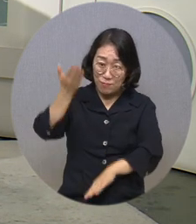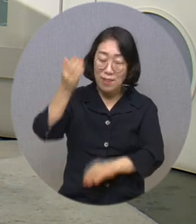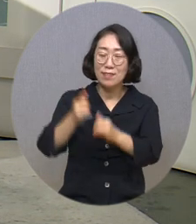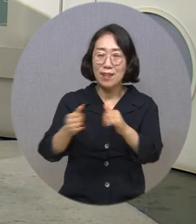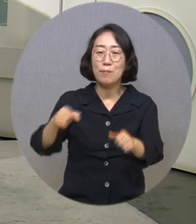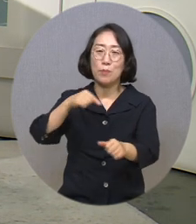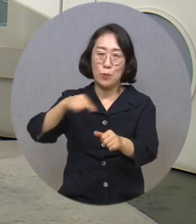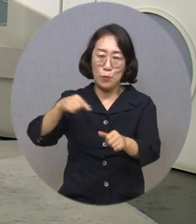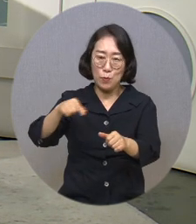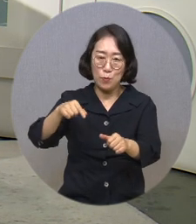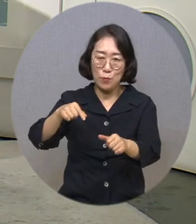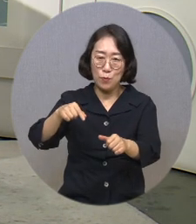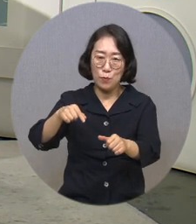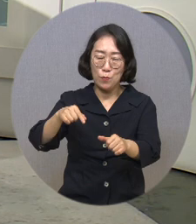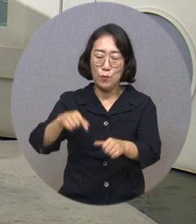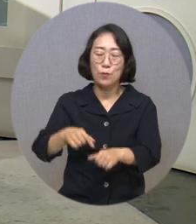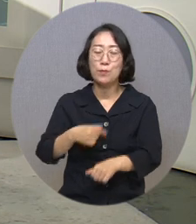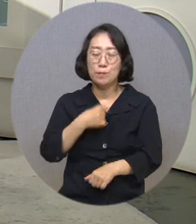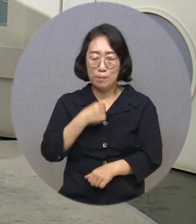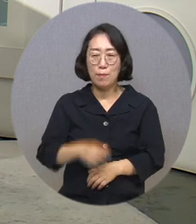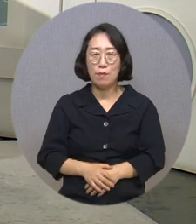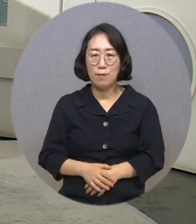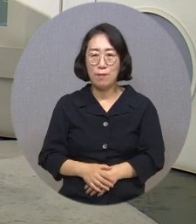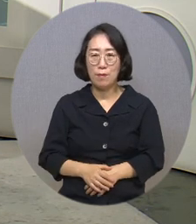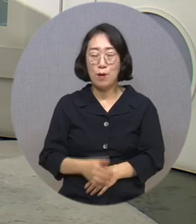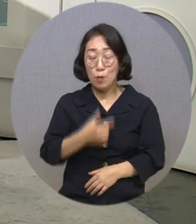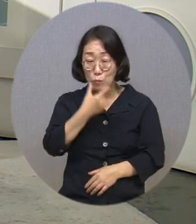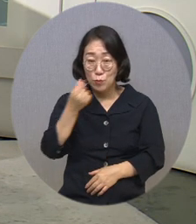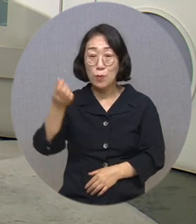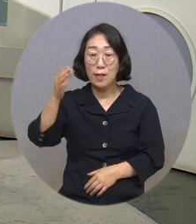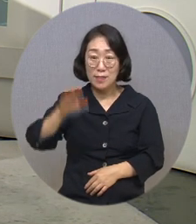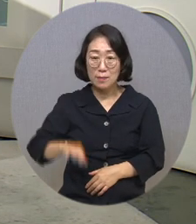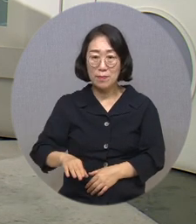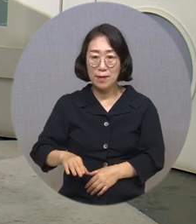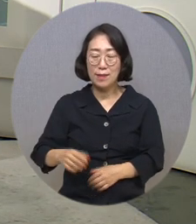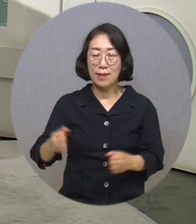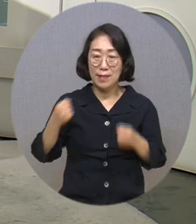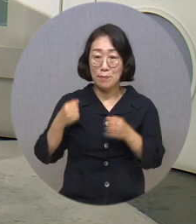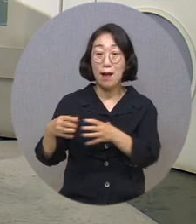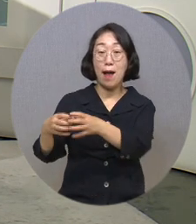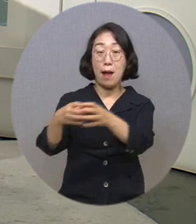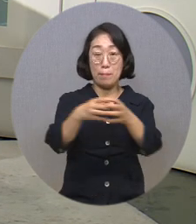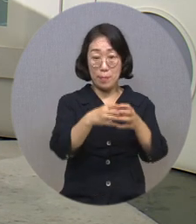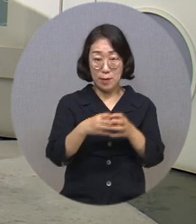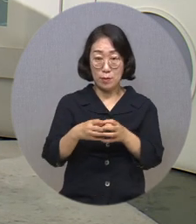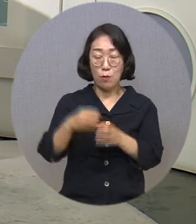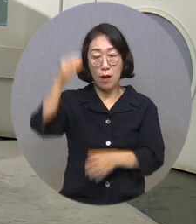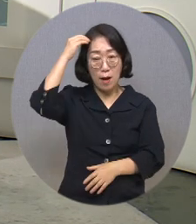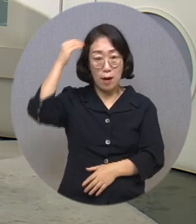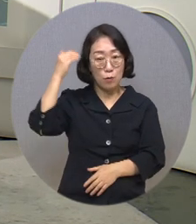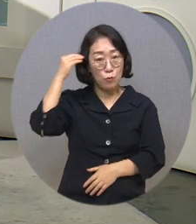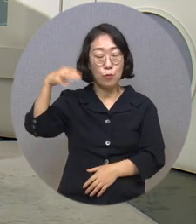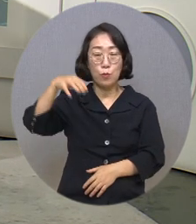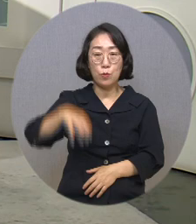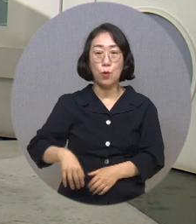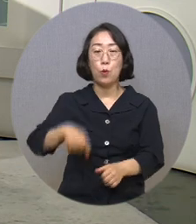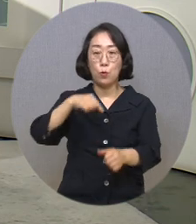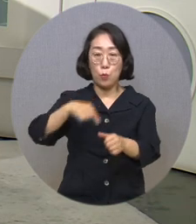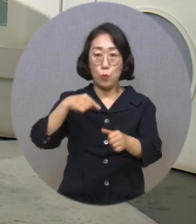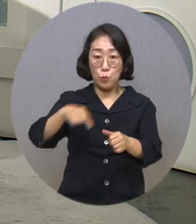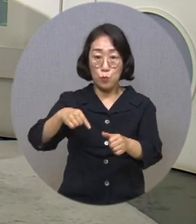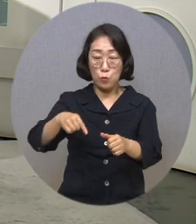보고 있습니다. 같이 한번 저희가 부족하지만 같이 힘을 합해서 대한민국의